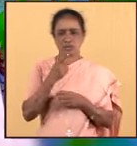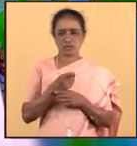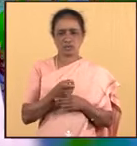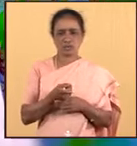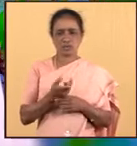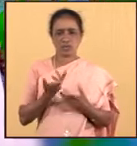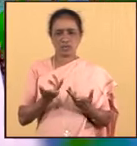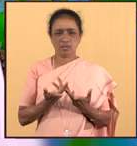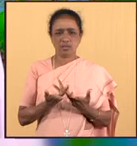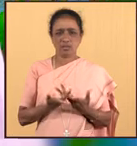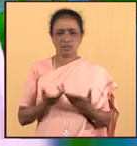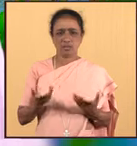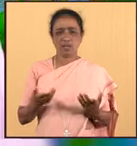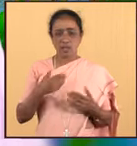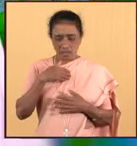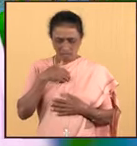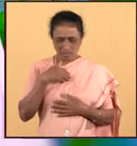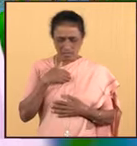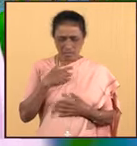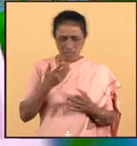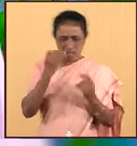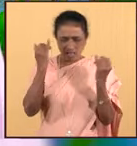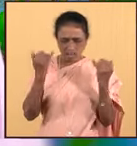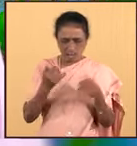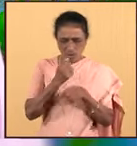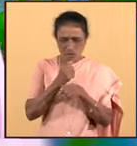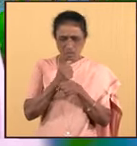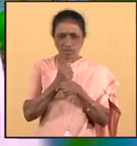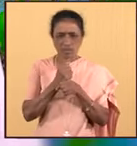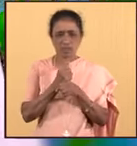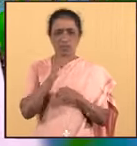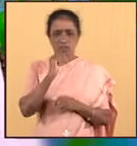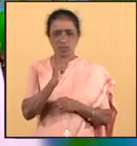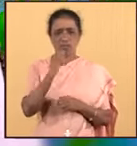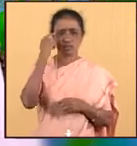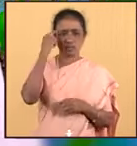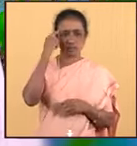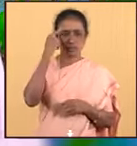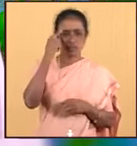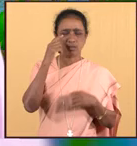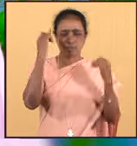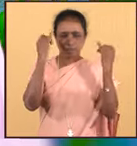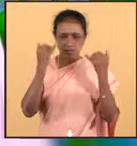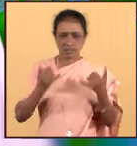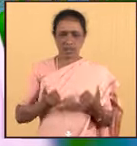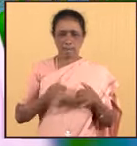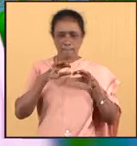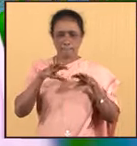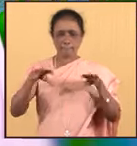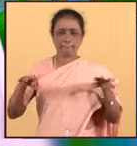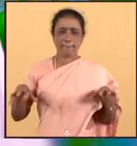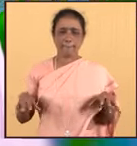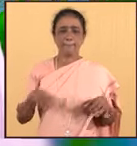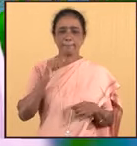இருக்குது. ஏற்கனவே நம்ம நாடு என்ன சொல்லியிருக்கோம், சமய சார்பற்ற நாடுன்னு சொல்லியிருக்கோம். அப்போ இதெல்லாம் எது வழிவகுக்குது அப்படின்னா,